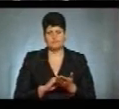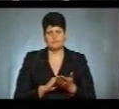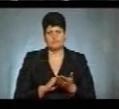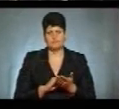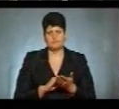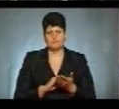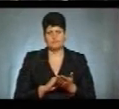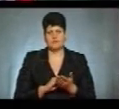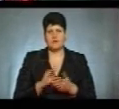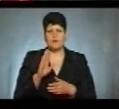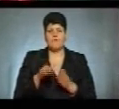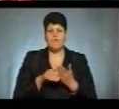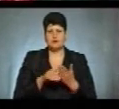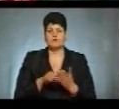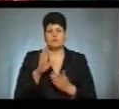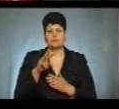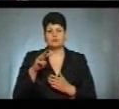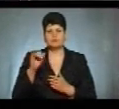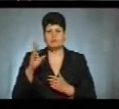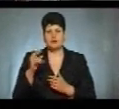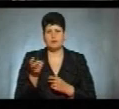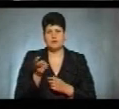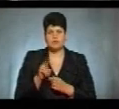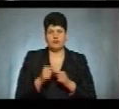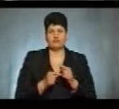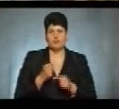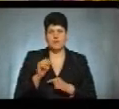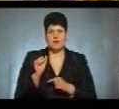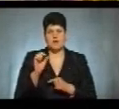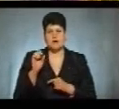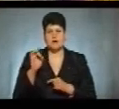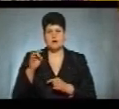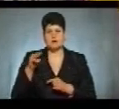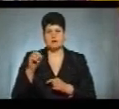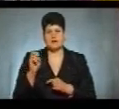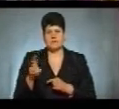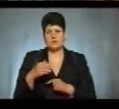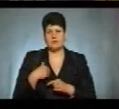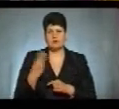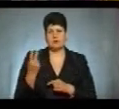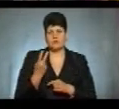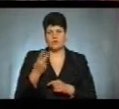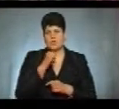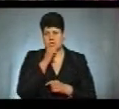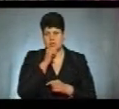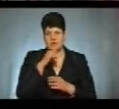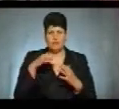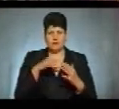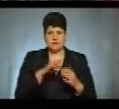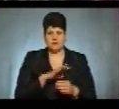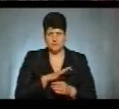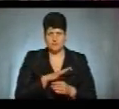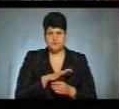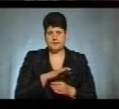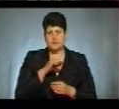Волонтер Володимир Мусейко прийшов на мітинг разом з внуком Артемом. У мене обидва діда воювало,